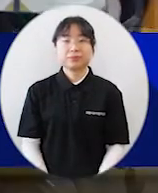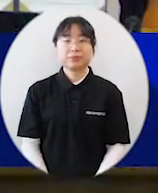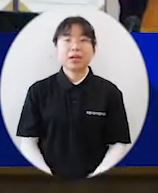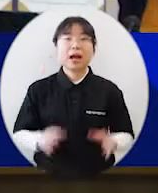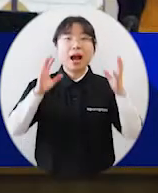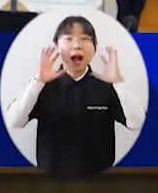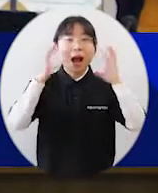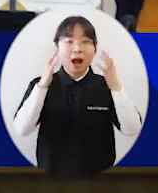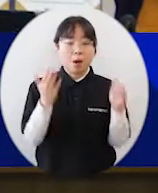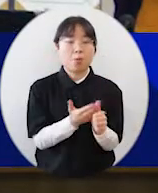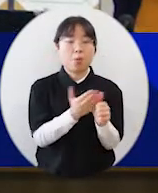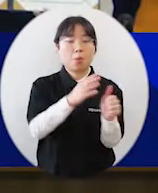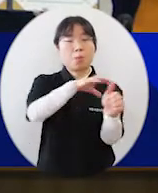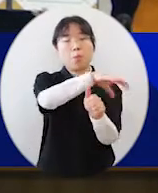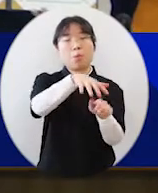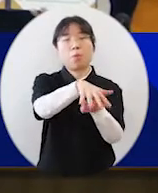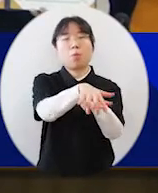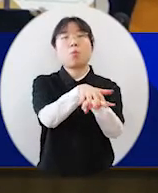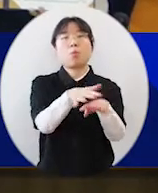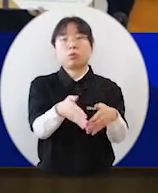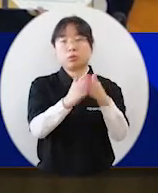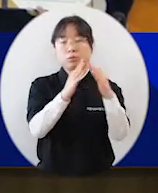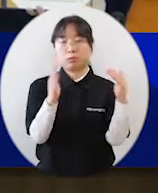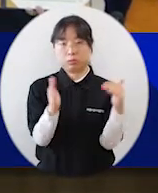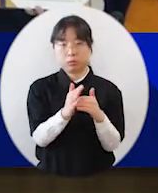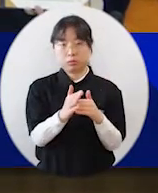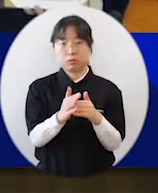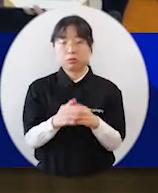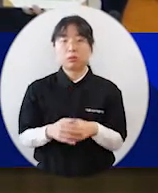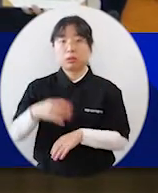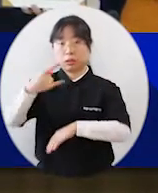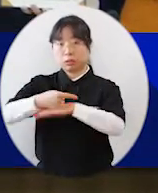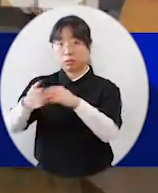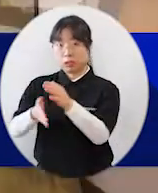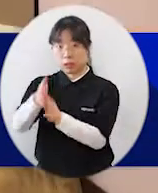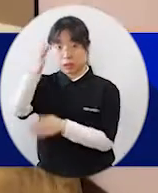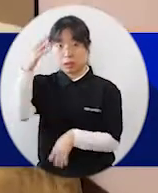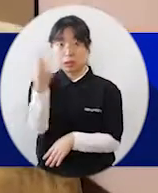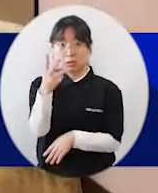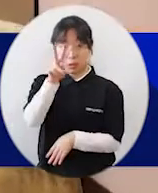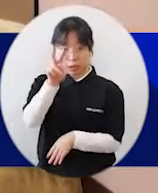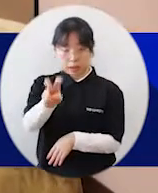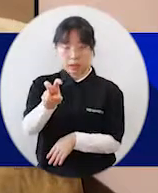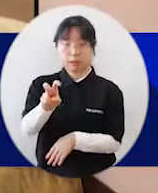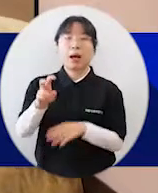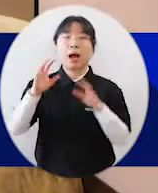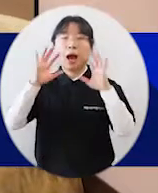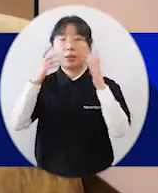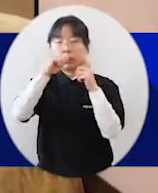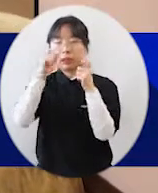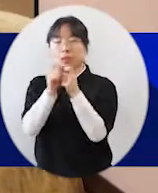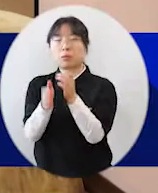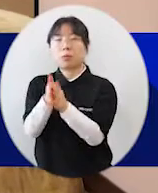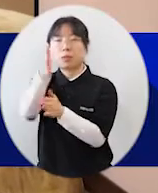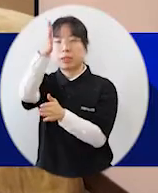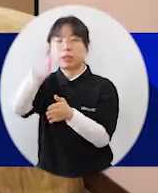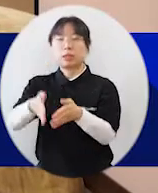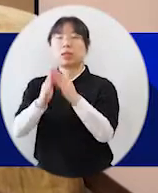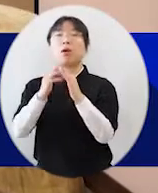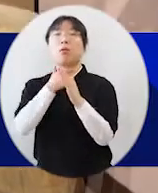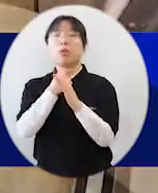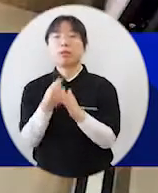봉 인프라 구축 입니다 2010년 이 0 씨는 아동 치나 도시로 거듭나기 위해서 아동 친화 도시 조례 제정으로